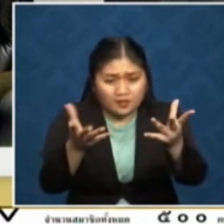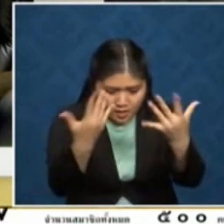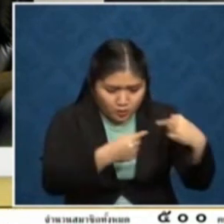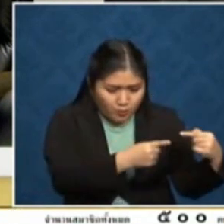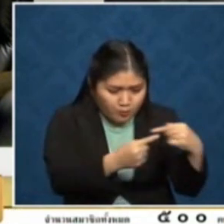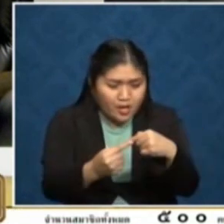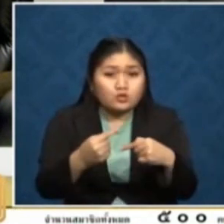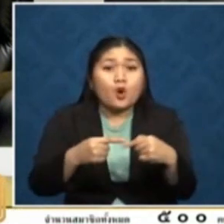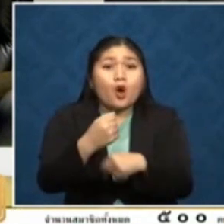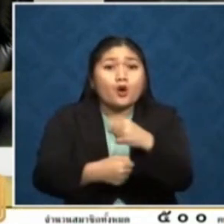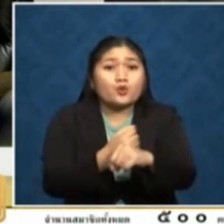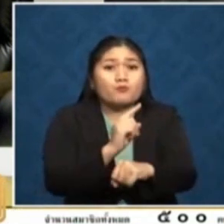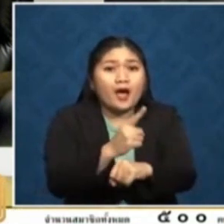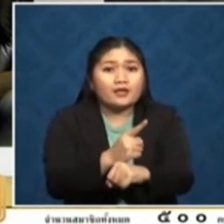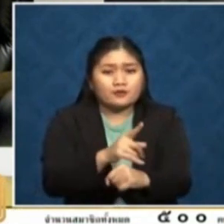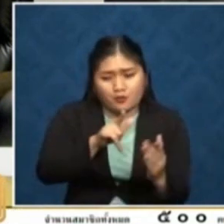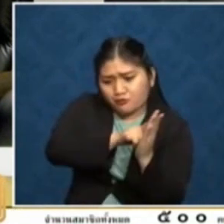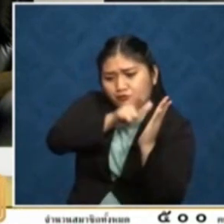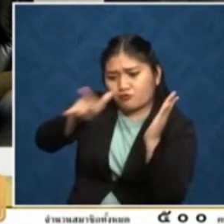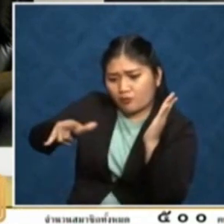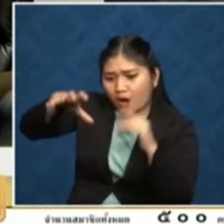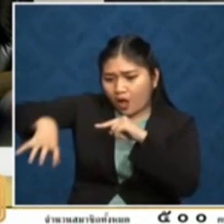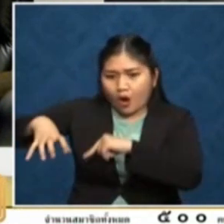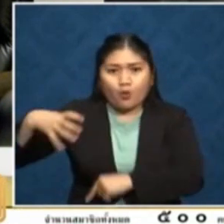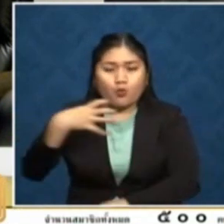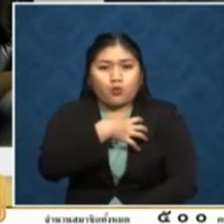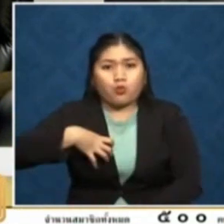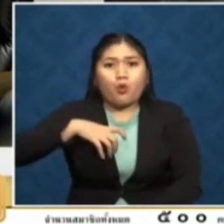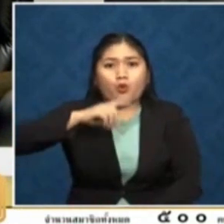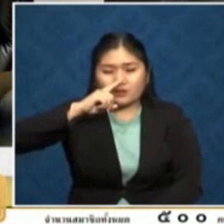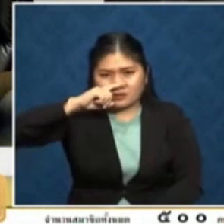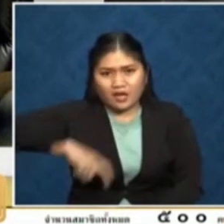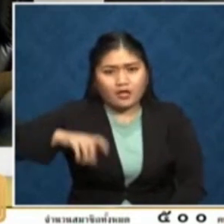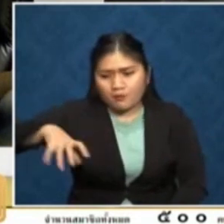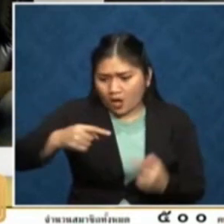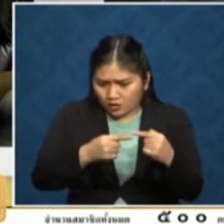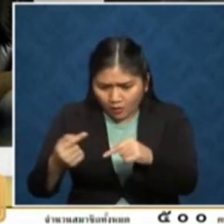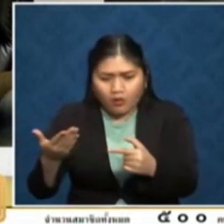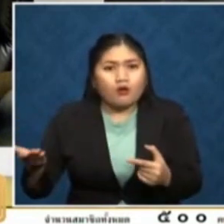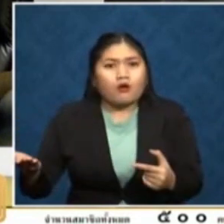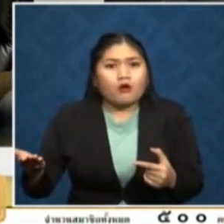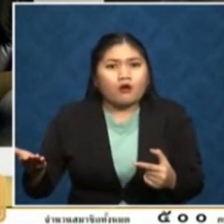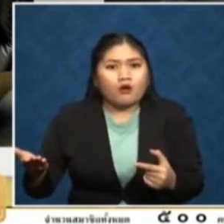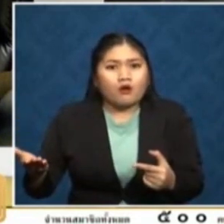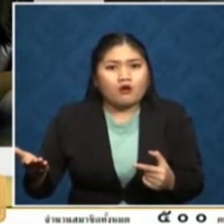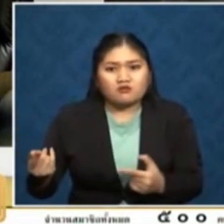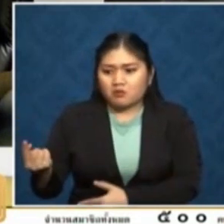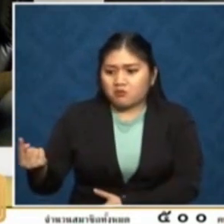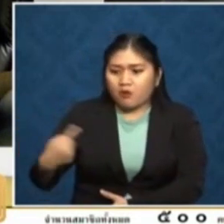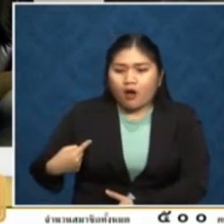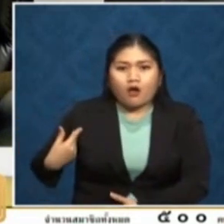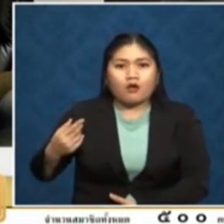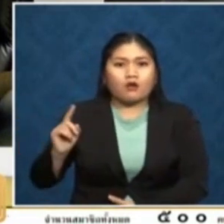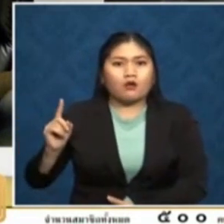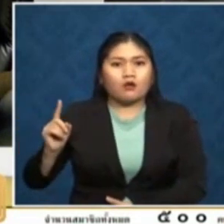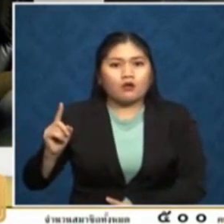ครับเดินทางไปต่างประเทศบ่อยมากและมีครั้งนึงนะครับพาสปอร์ตใกล้จะหมดอายุก็เลยไปต่อพาสปอร์ตก่อนเพื่อจะเดินทางไปสวิตเซอร์แลนด์นะ